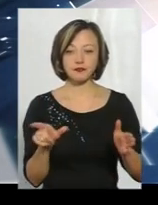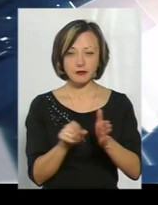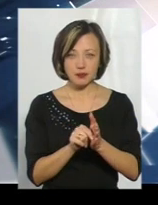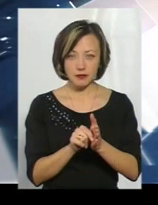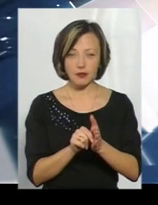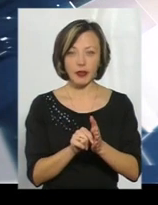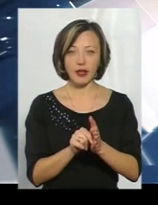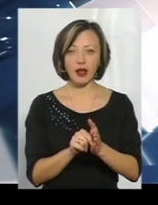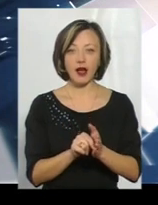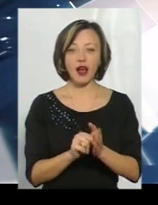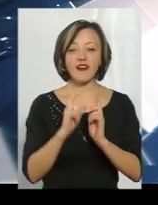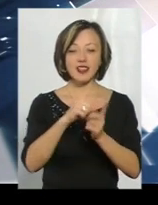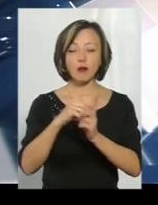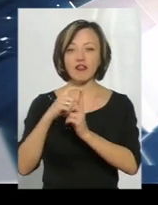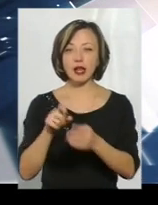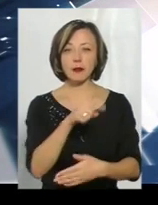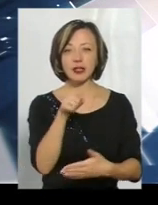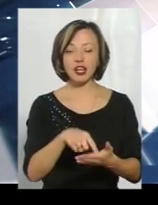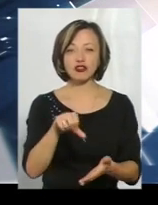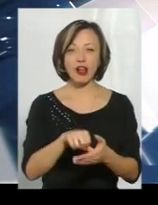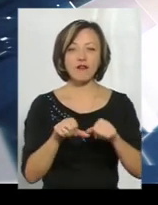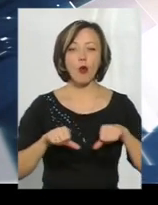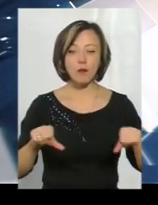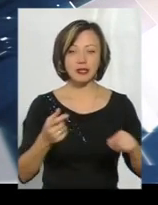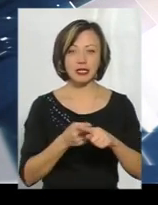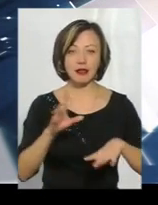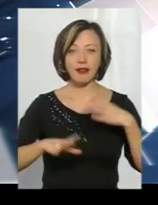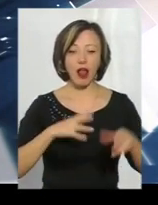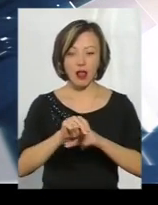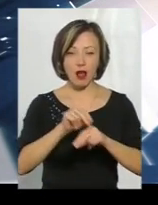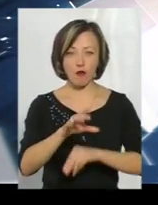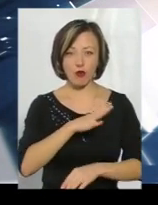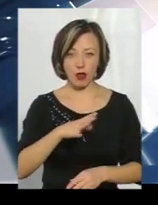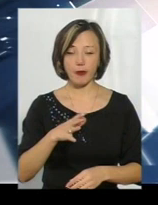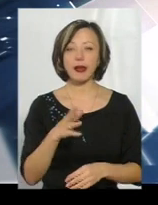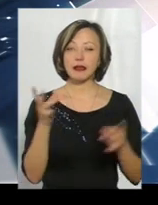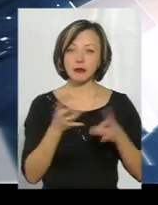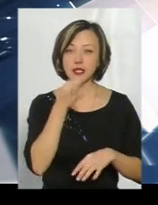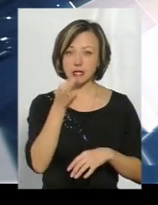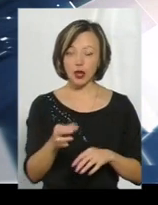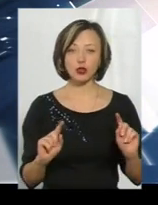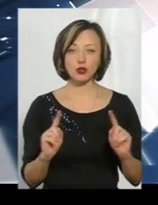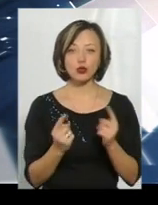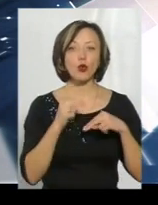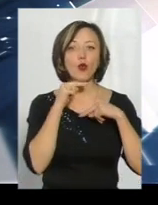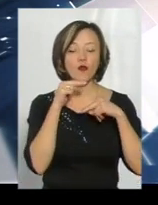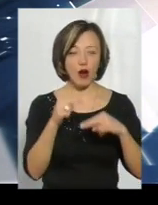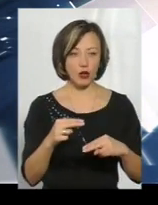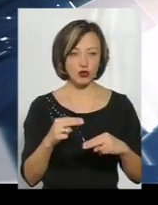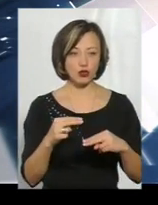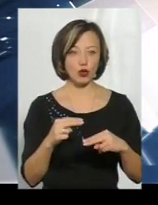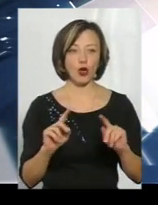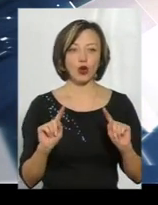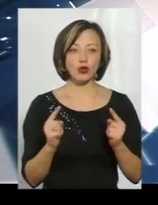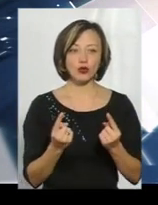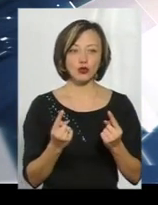відповідали на питання членів дільничих комісій, які були на цих тренінгах. Треба відмітити, що дуже уважно,